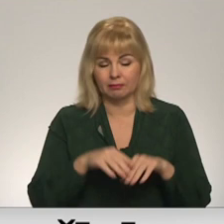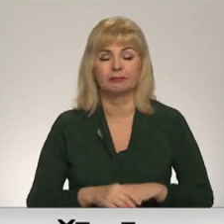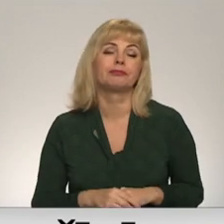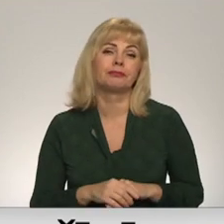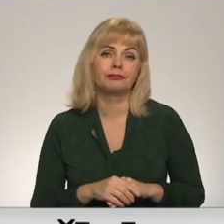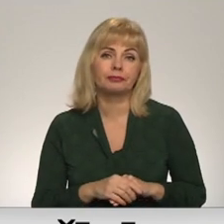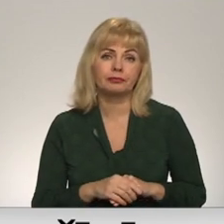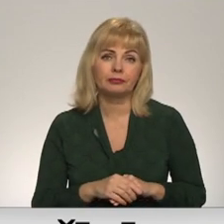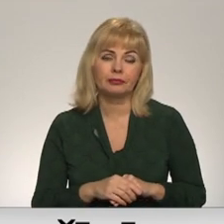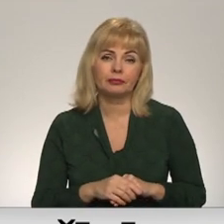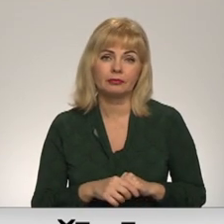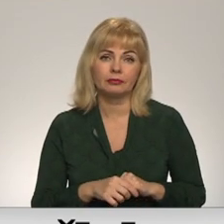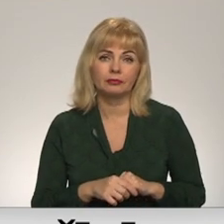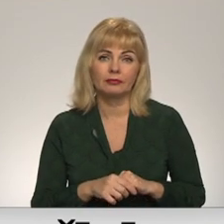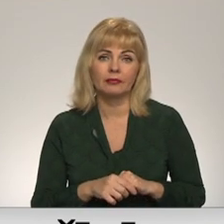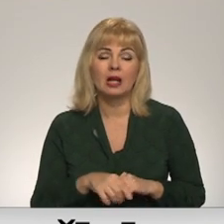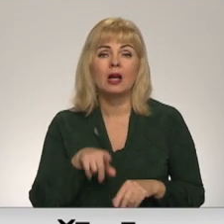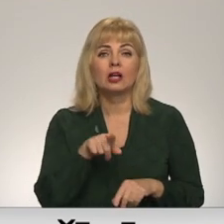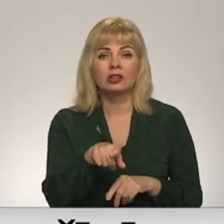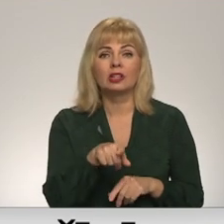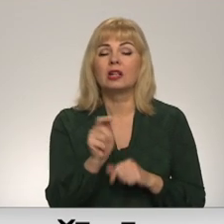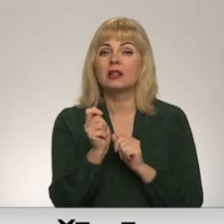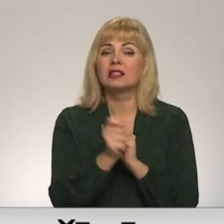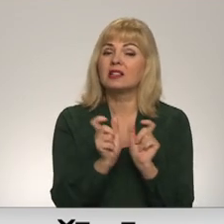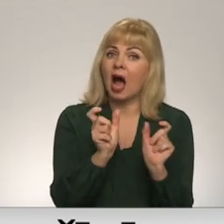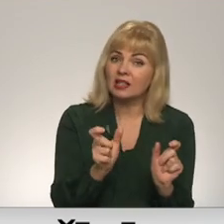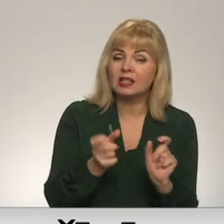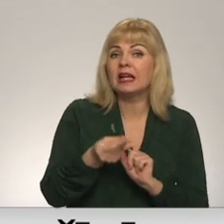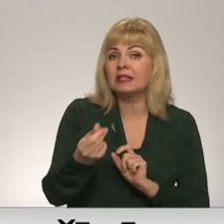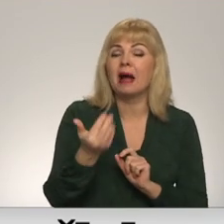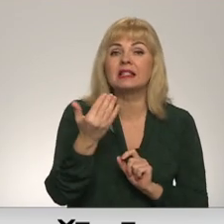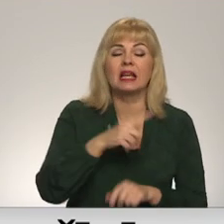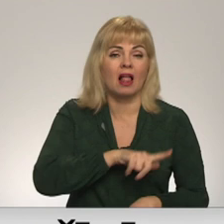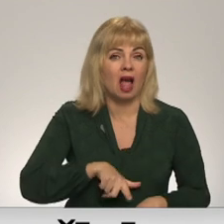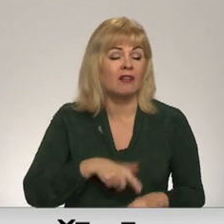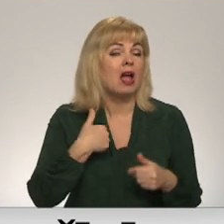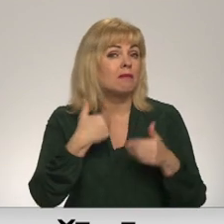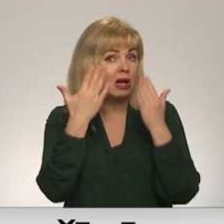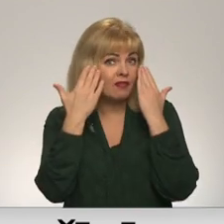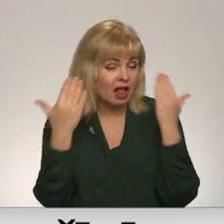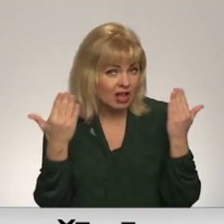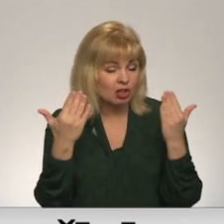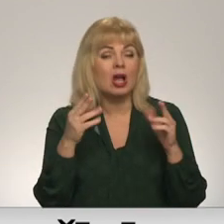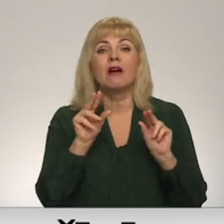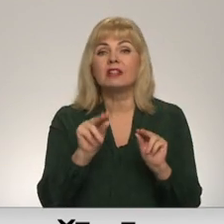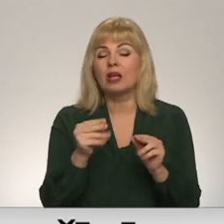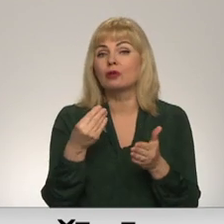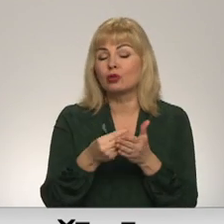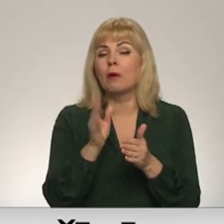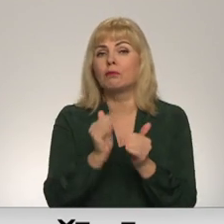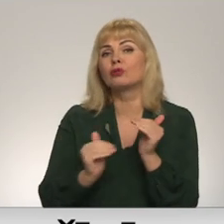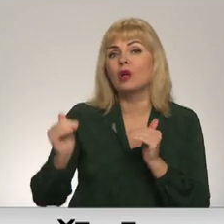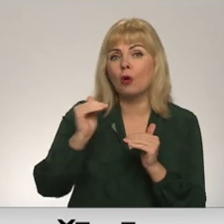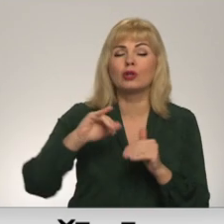sižetā. Tas, cik šādas sankcijas varētu izmaksāt Latvijai, vēl nav zināms. Visticamāk, summa būs augsta,